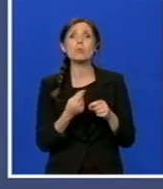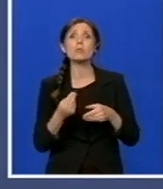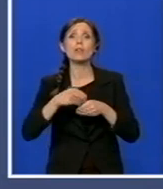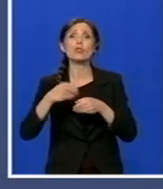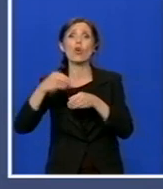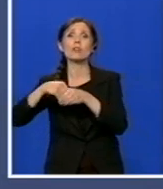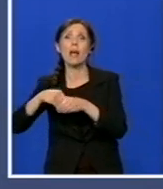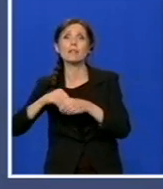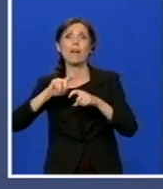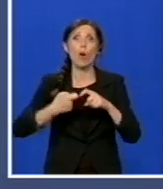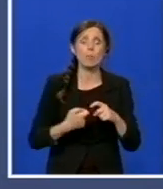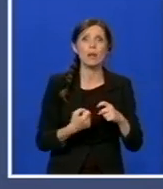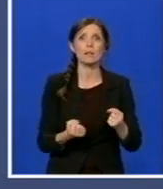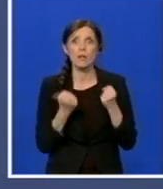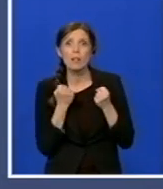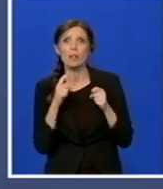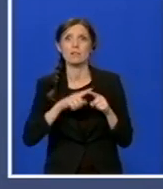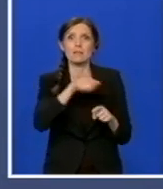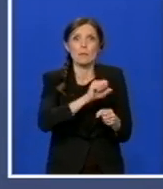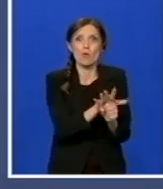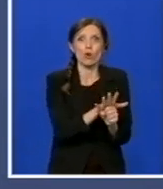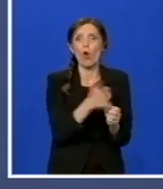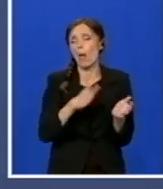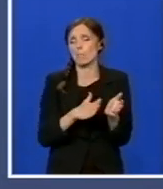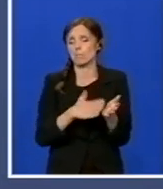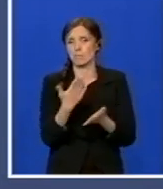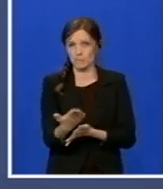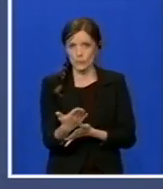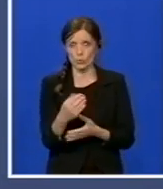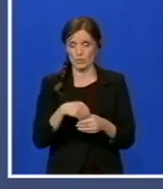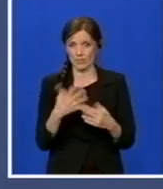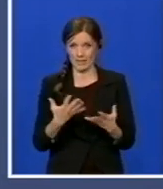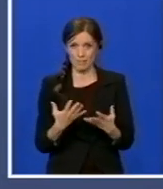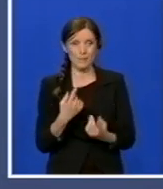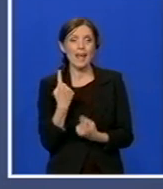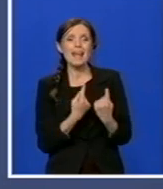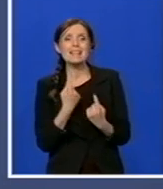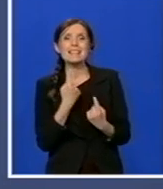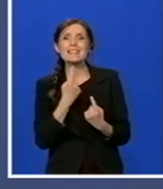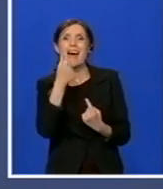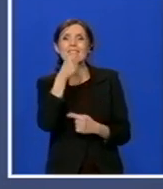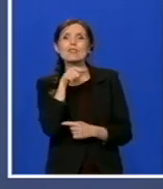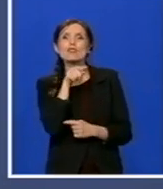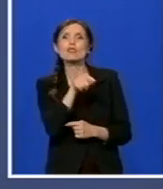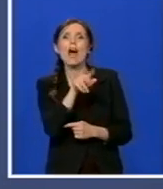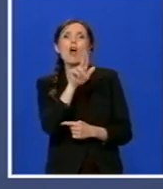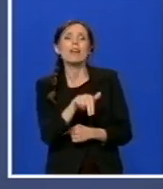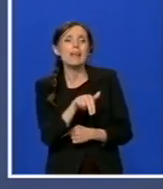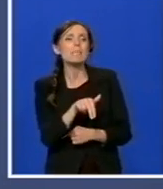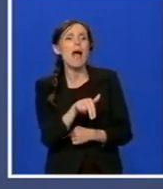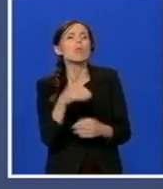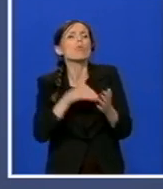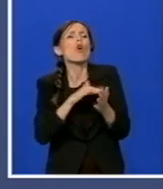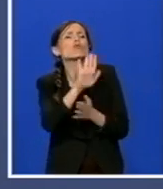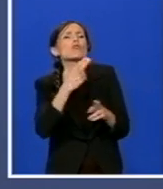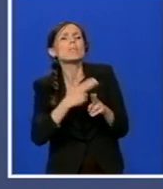infekcijom. Naime, kod ovih pacijenata, zavisnosti od njihovih konkomitantnih istovremeno postojećih